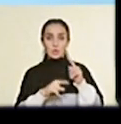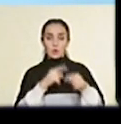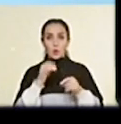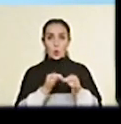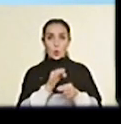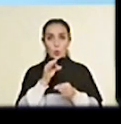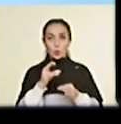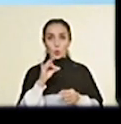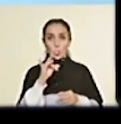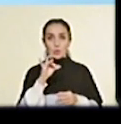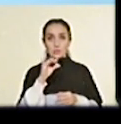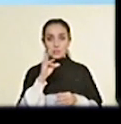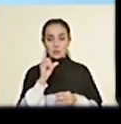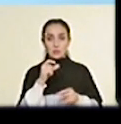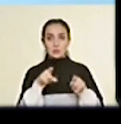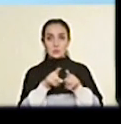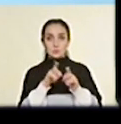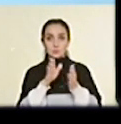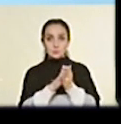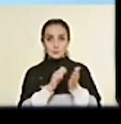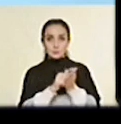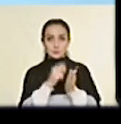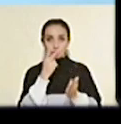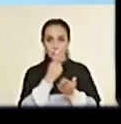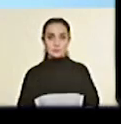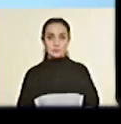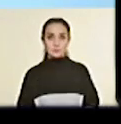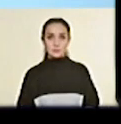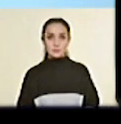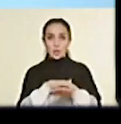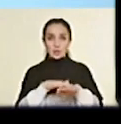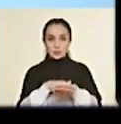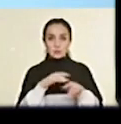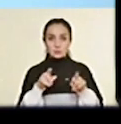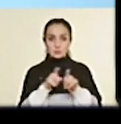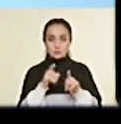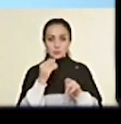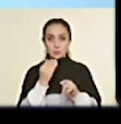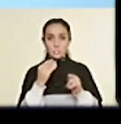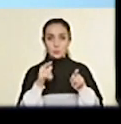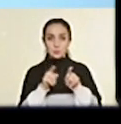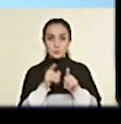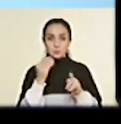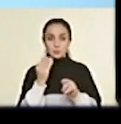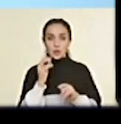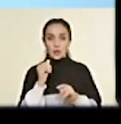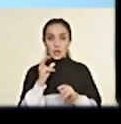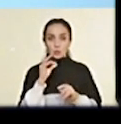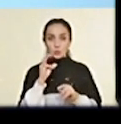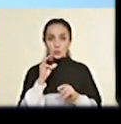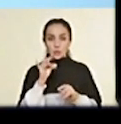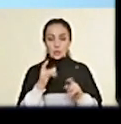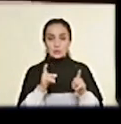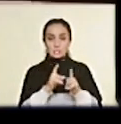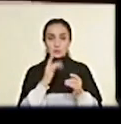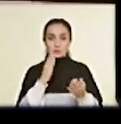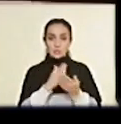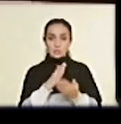ham Korsika deb atalishini ko'rishimiz mumkin. Yunonlar ana shu koloniyalar tashkil